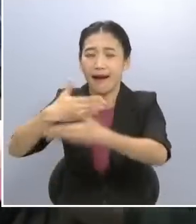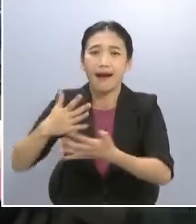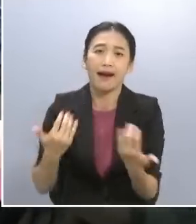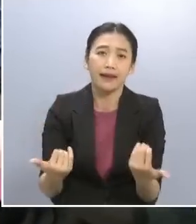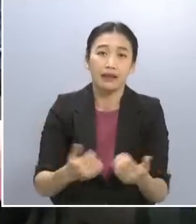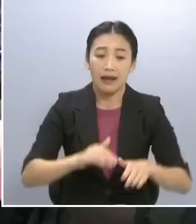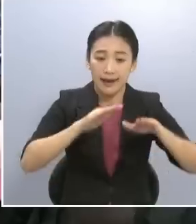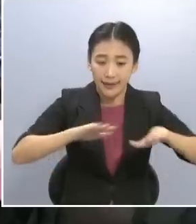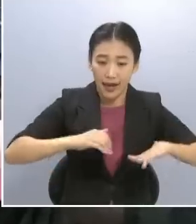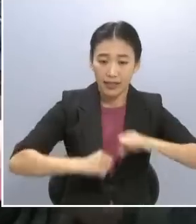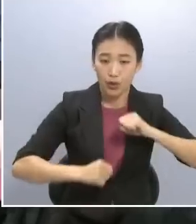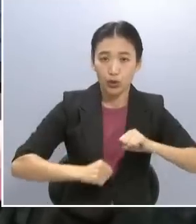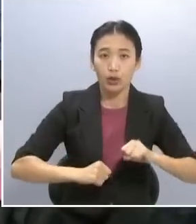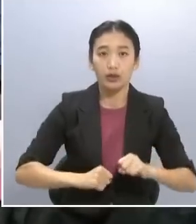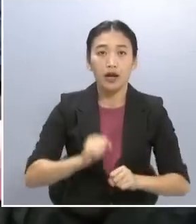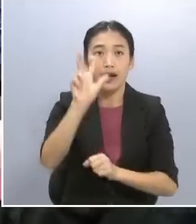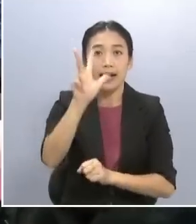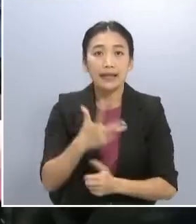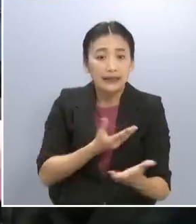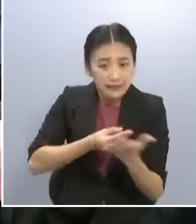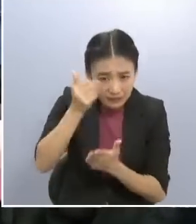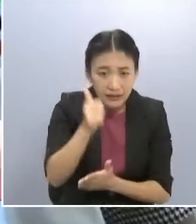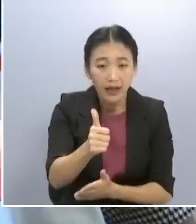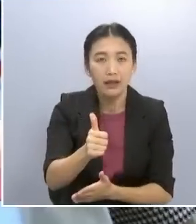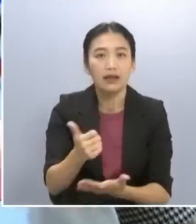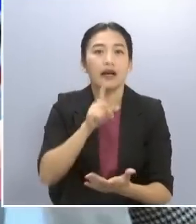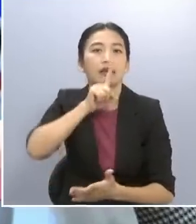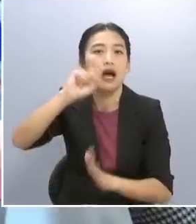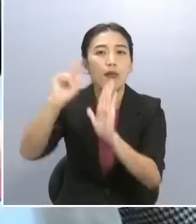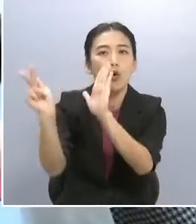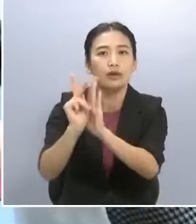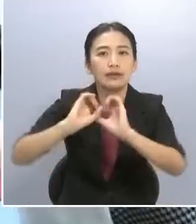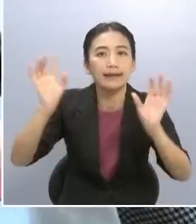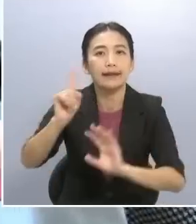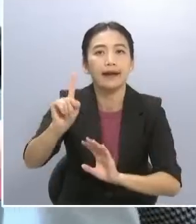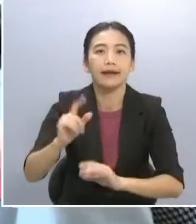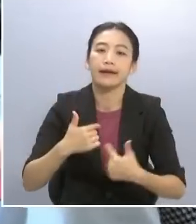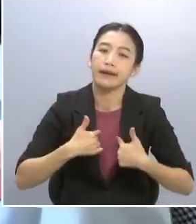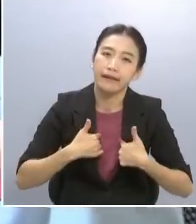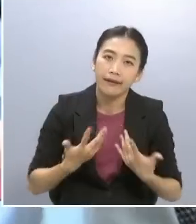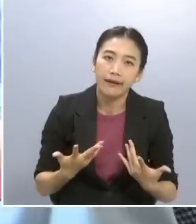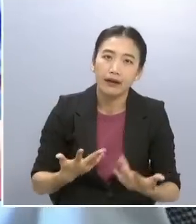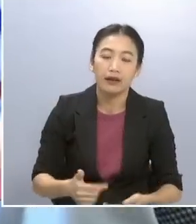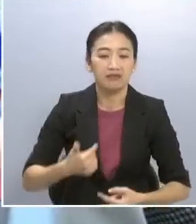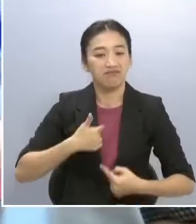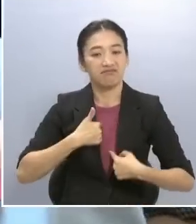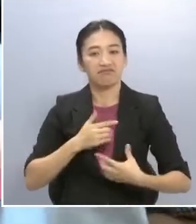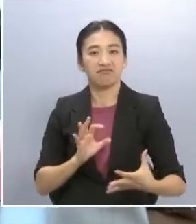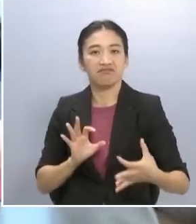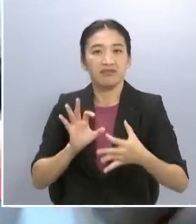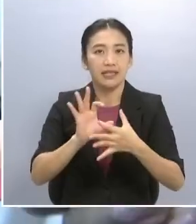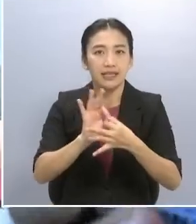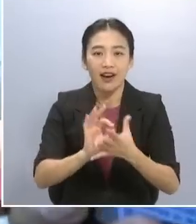ชนเนี่ยซื้อได้คุณมีกฎอะไรที่ชัดเจนบ้างผมอยากรู ้พอผมแตะเขากระโดงพอผมแตะรถไฟฟ้าสายสี